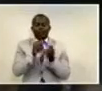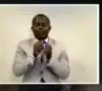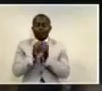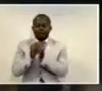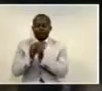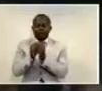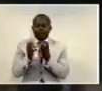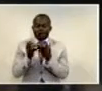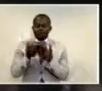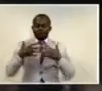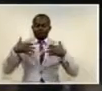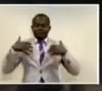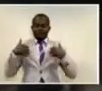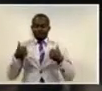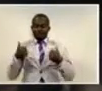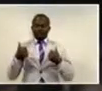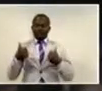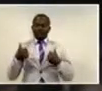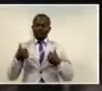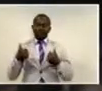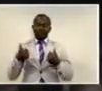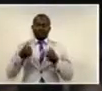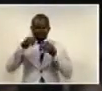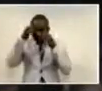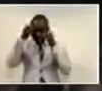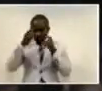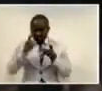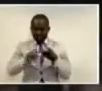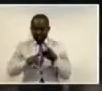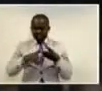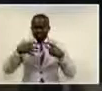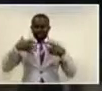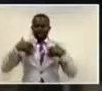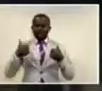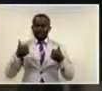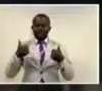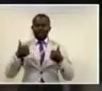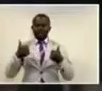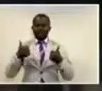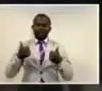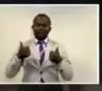n'abajyanye n'iby'ubuzima education na health